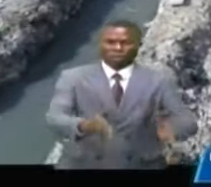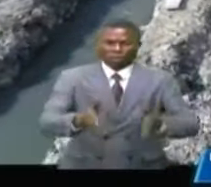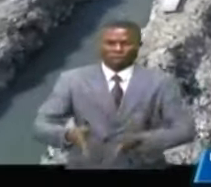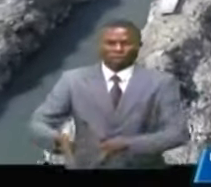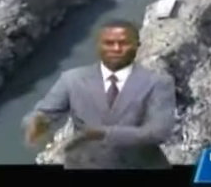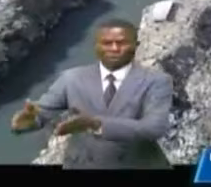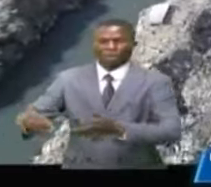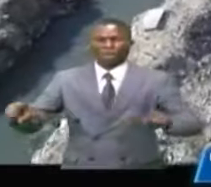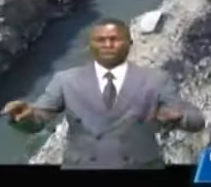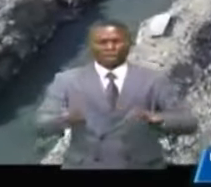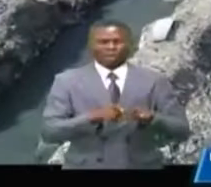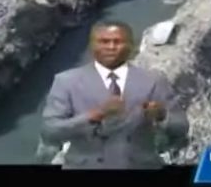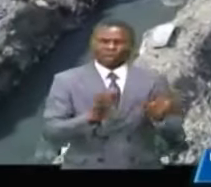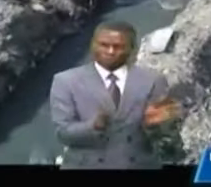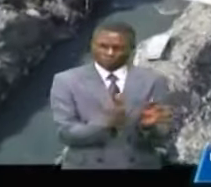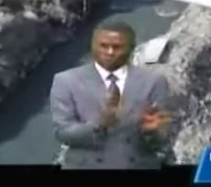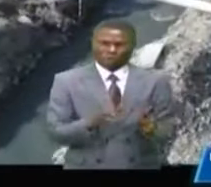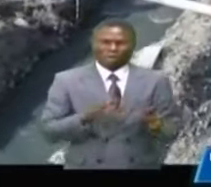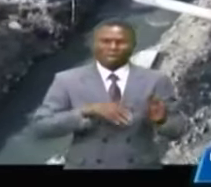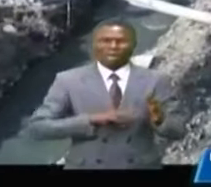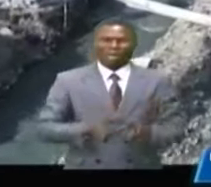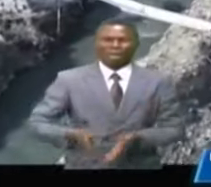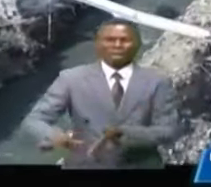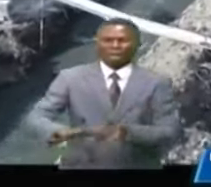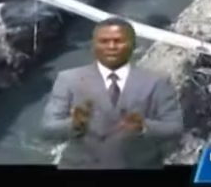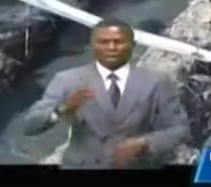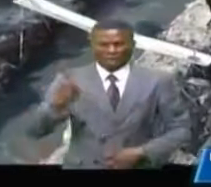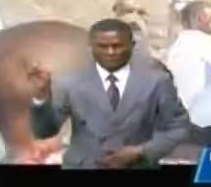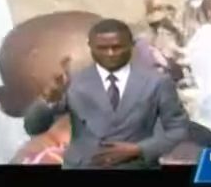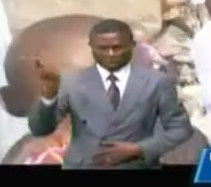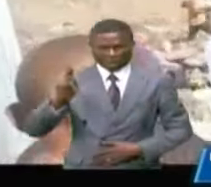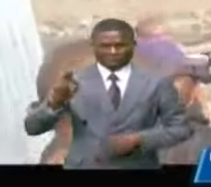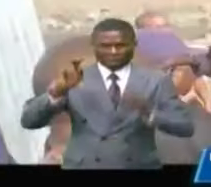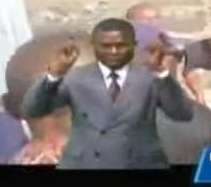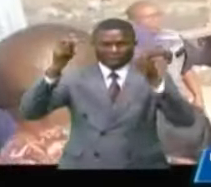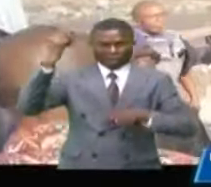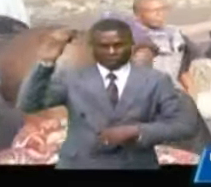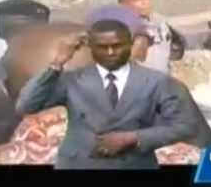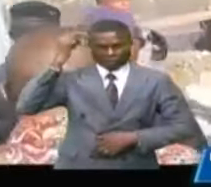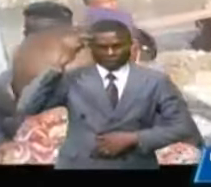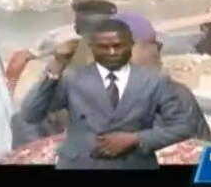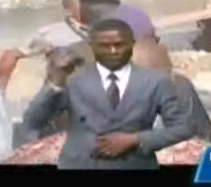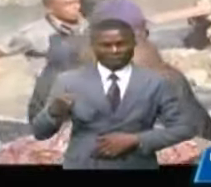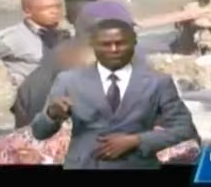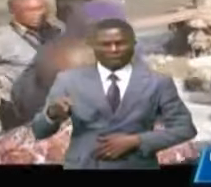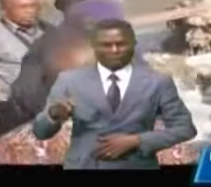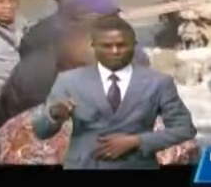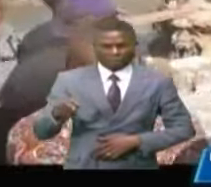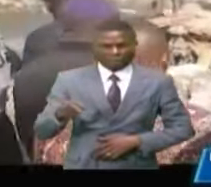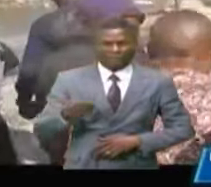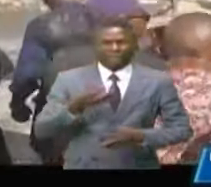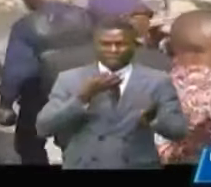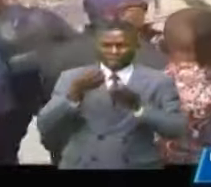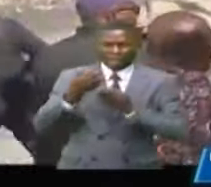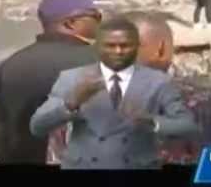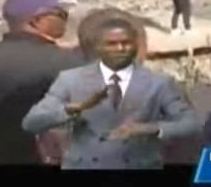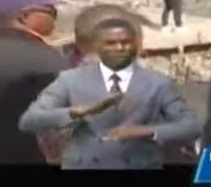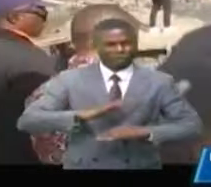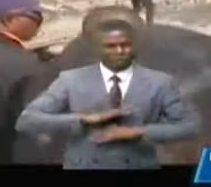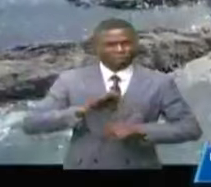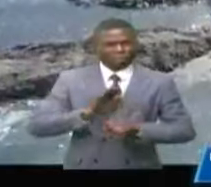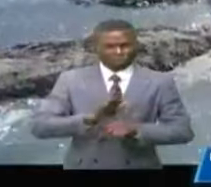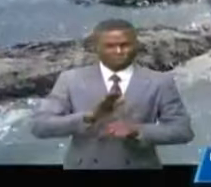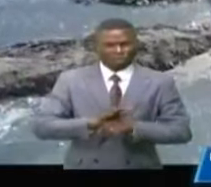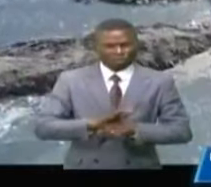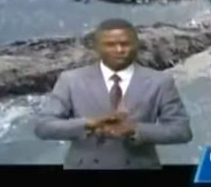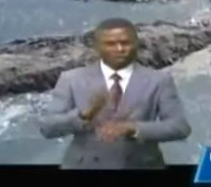routes parallèles à la rivière Kalamu. Le numéro 1 de la ville de Kinshasa, Gentiline Ngobilambaka, a exprimé sa satisfaction quant